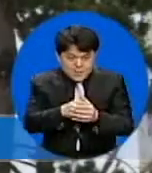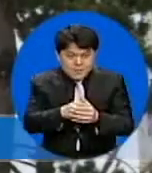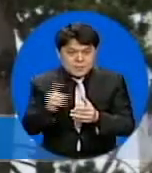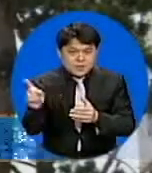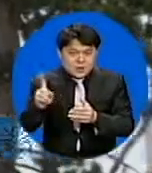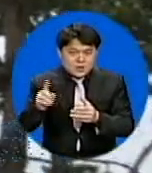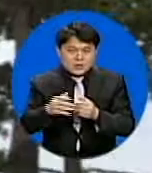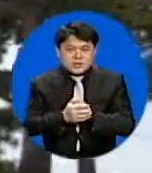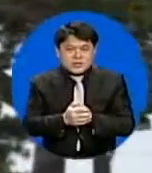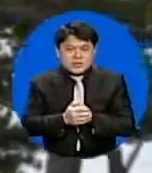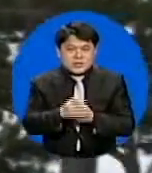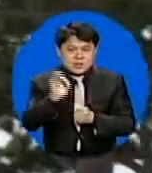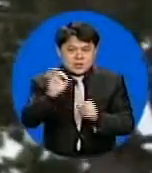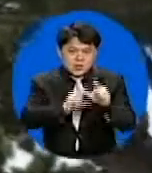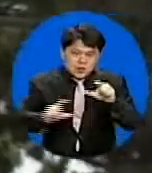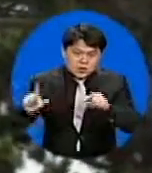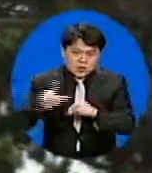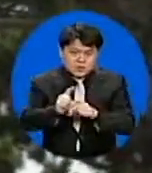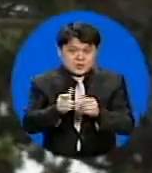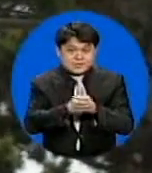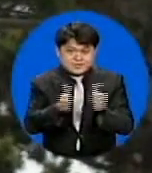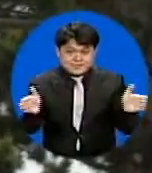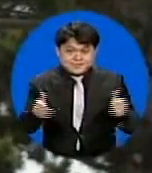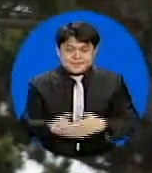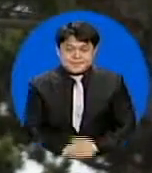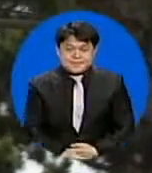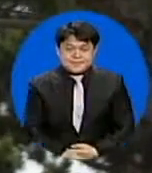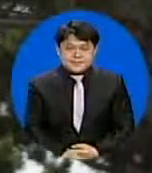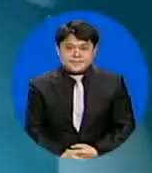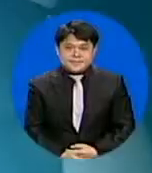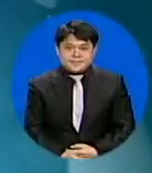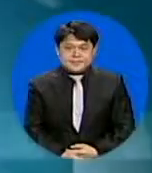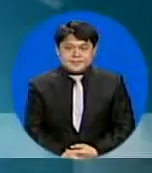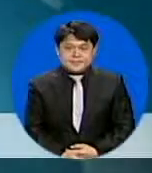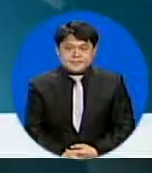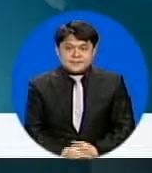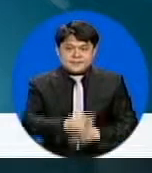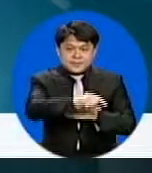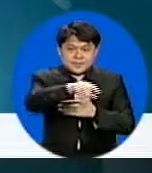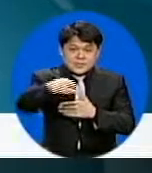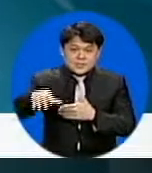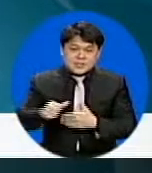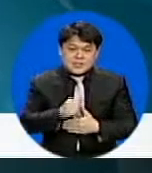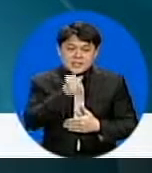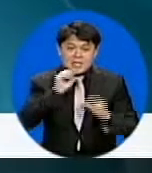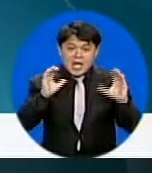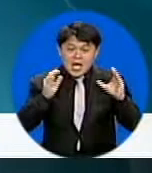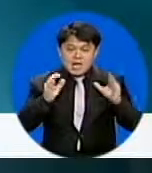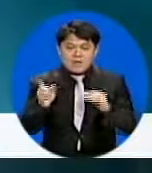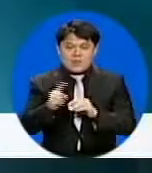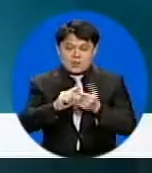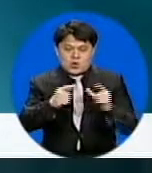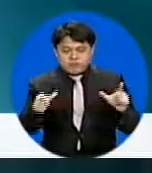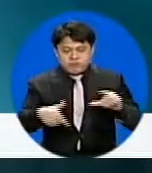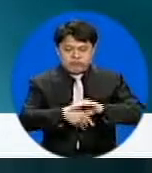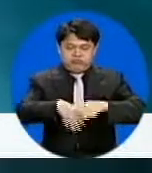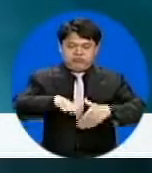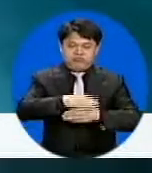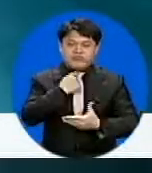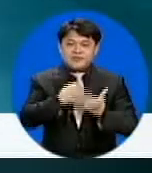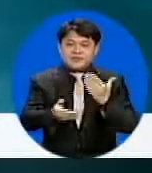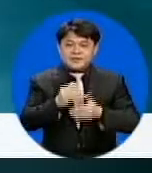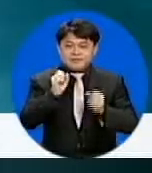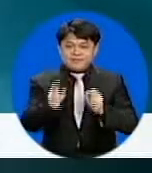강북구 송천초교 등 10곳을 추가해 시행한다는 방침입니다. 지역 내 저소득층 아동들에게 다양한 문화체험